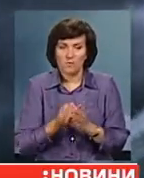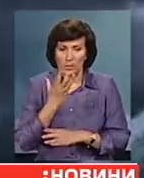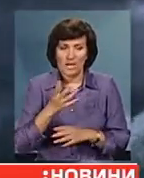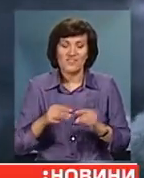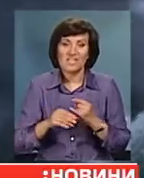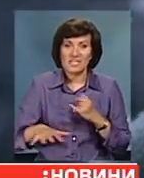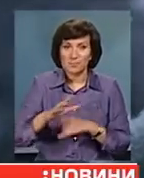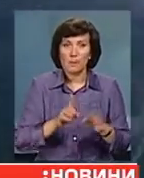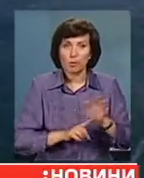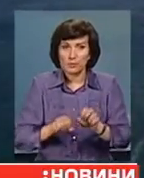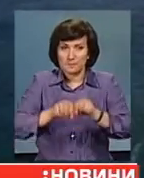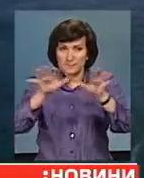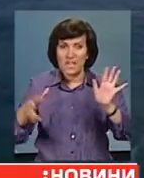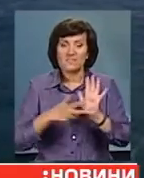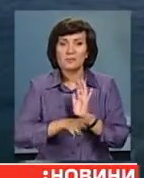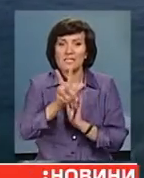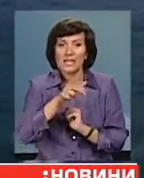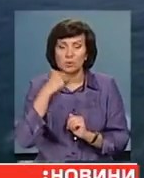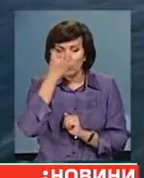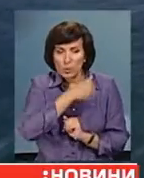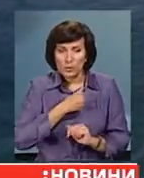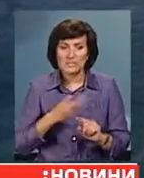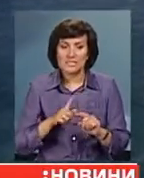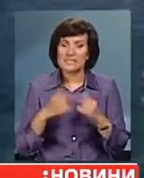вивергатися ще 1983 року. На це